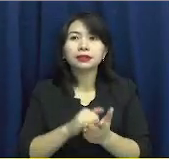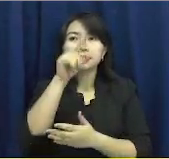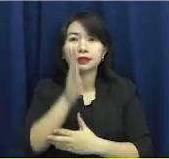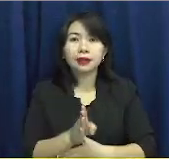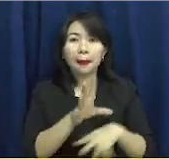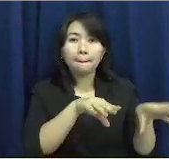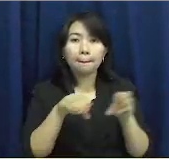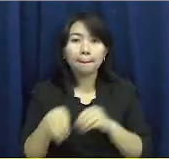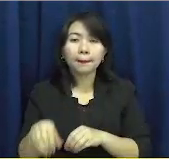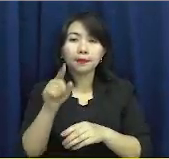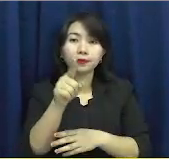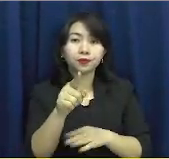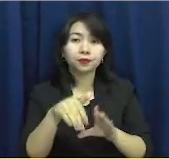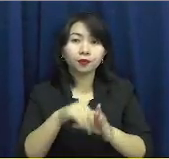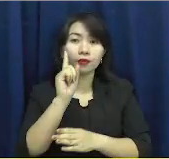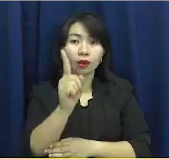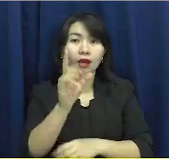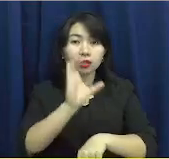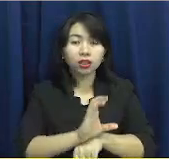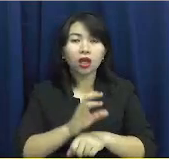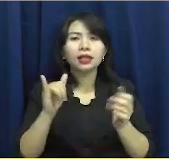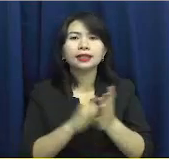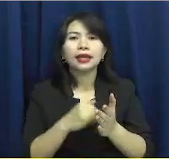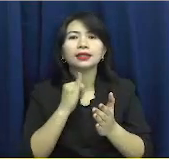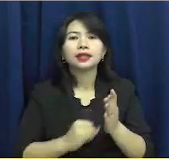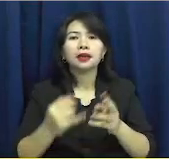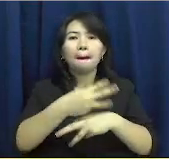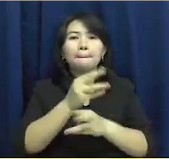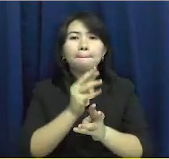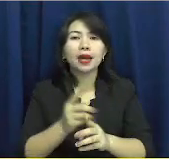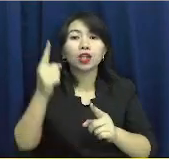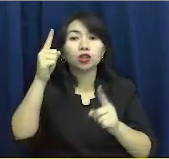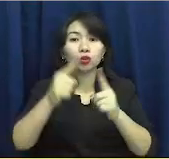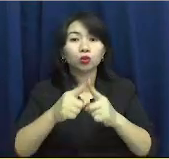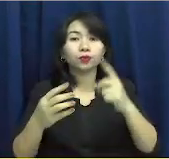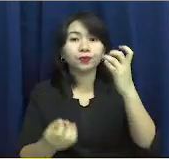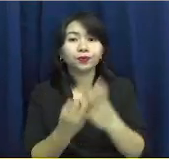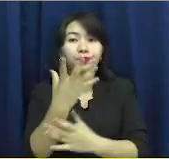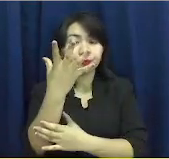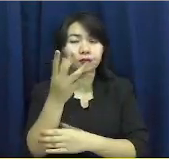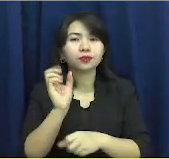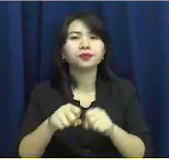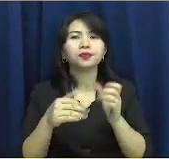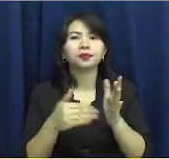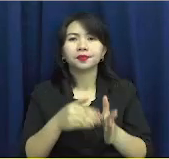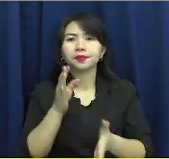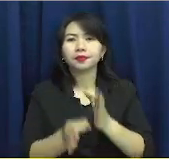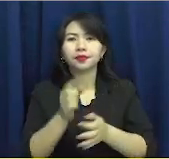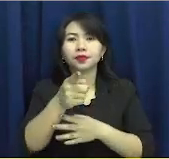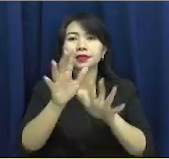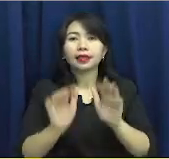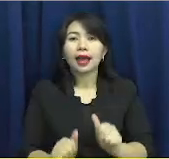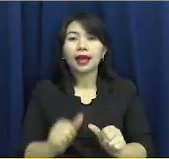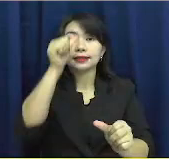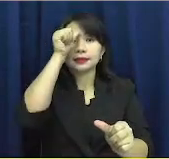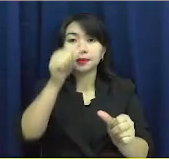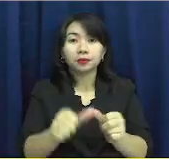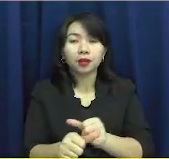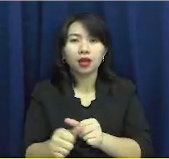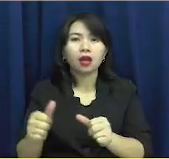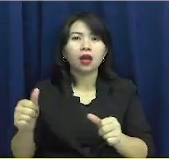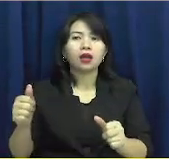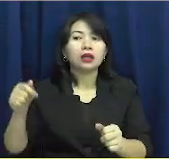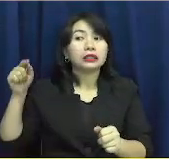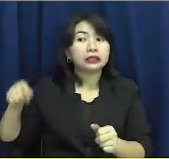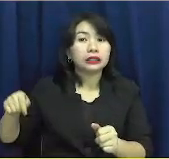isang simbahan na kung saan design kang lumago. Yeah. Kaya nga kung maalala nyo po na dito po marami po tayo naging bisita